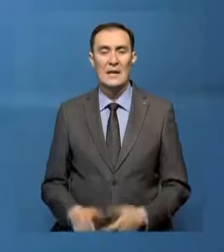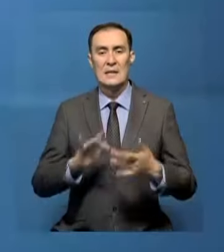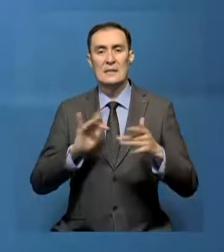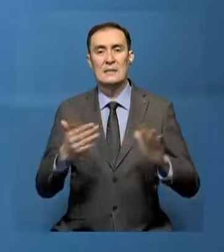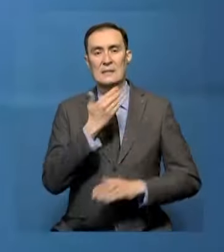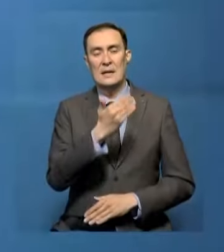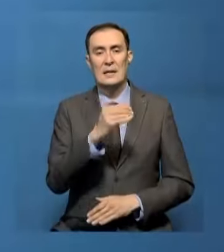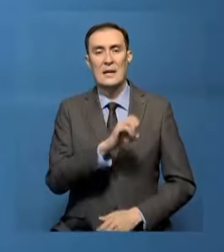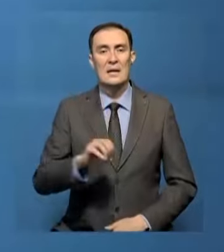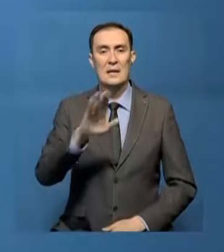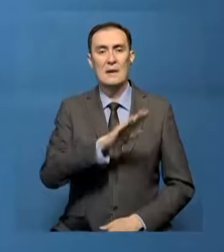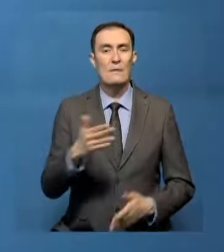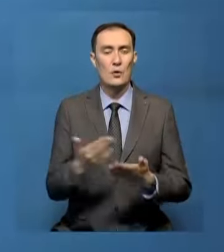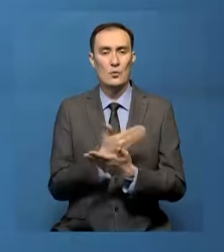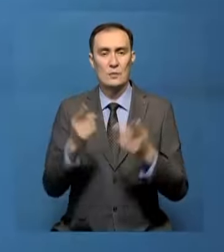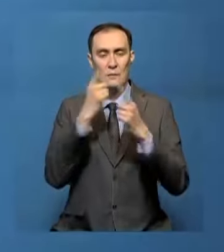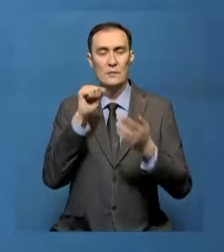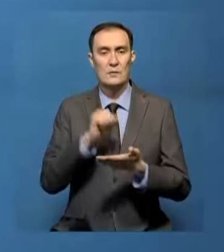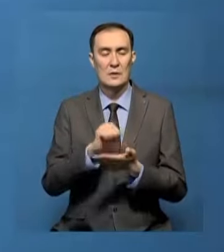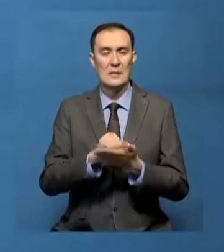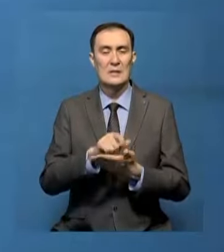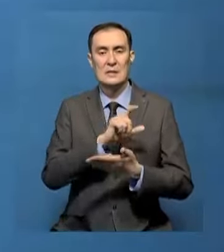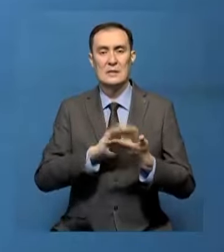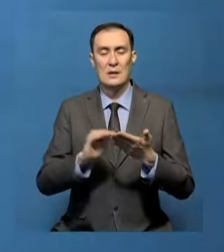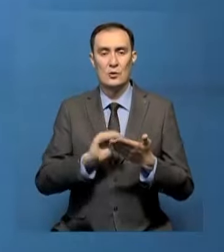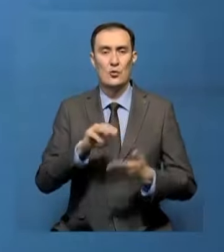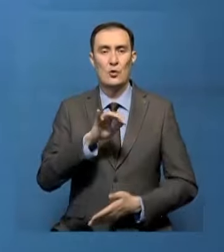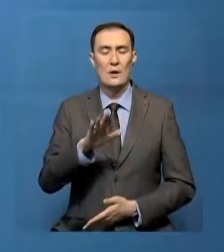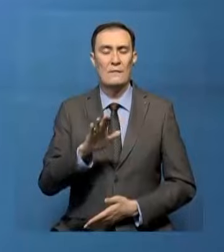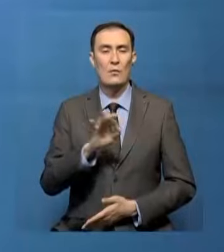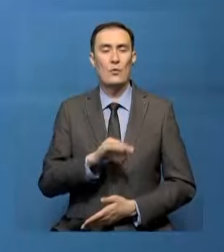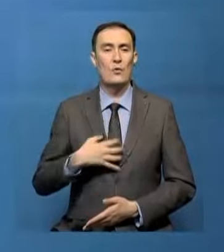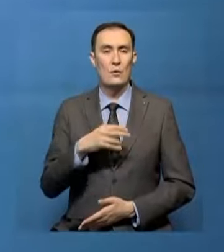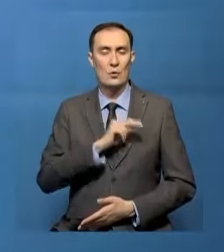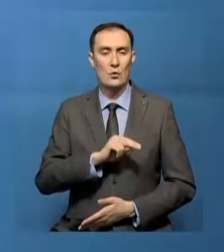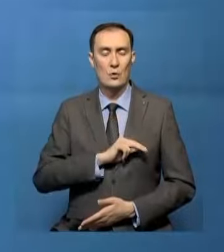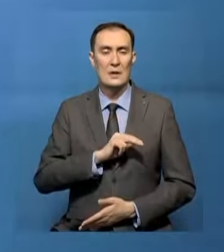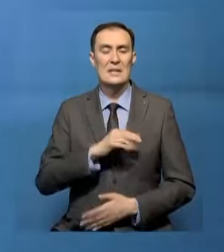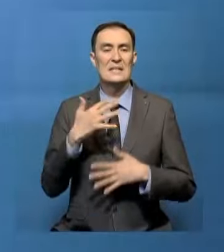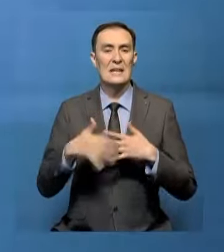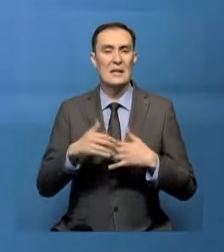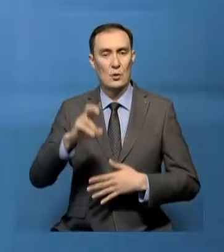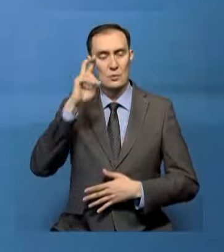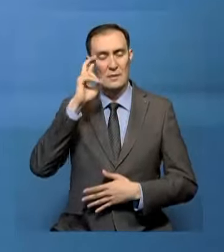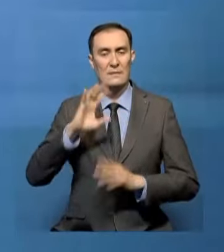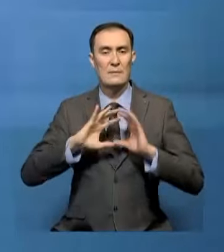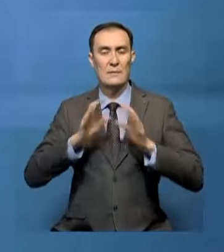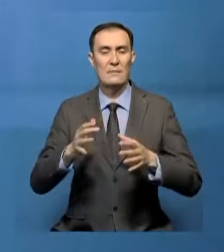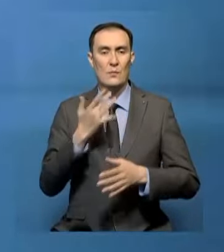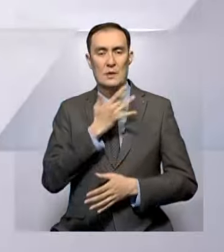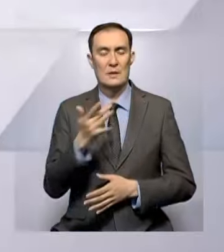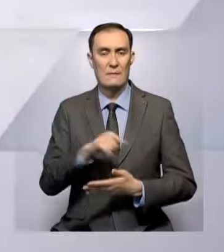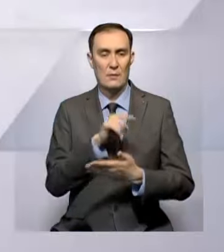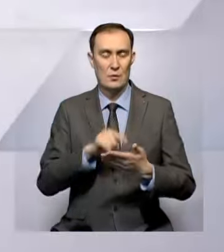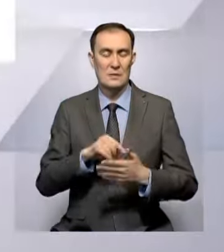Сайт Евроньюс опубликовал статью Касым-Жомарта Токаева о роли средних держав на глобальной политической арене. Права